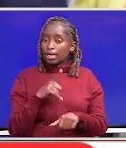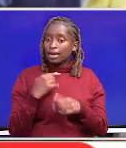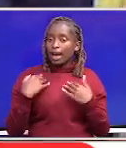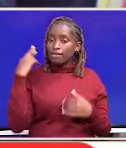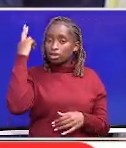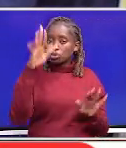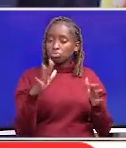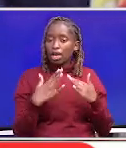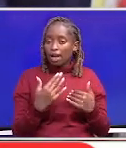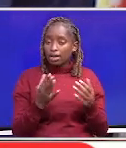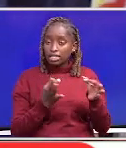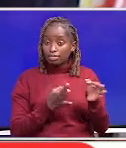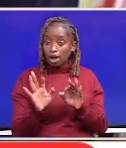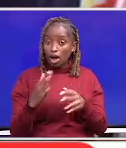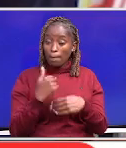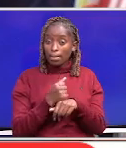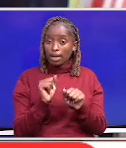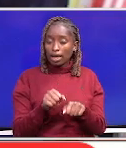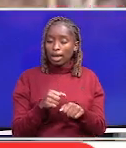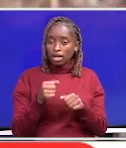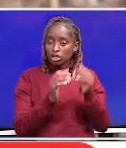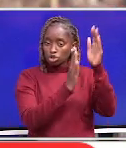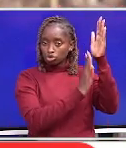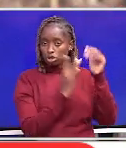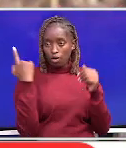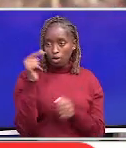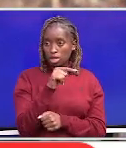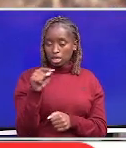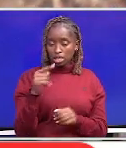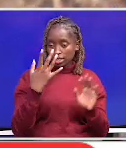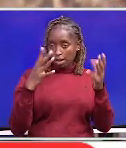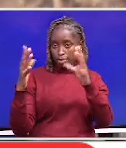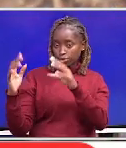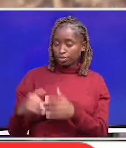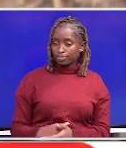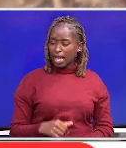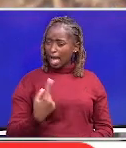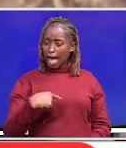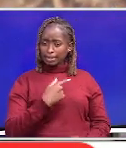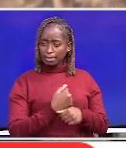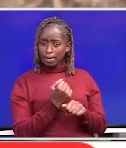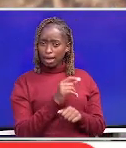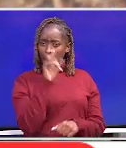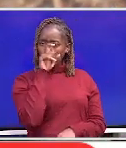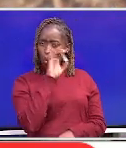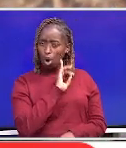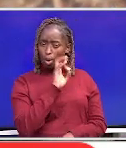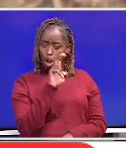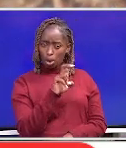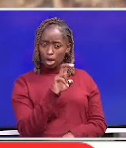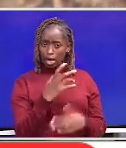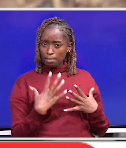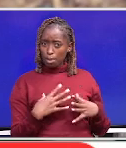uwezo wa kutathmini usalama wa sherehe hizo. Sisi tumetengeneza kuku yetu tuangalie watu